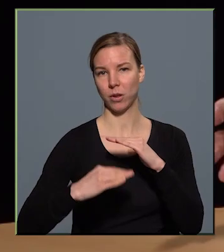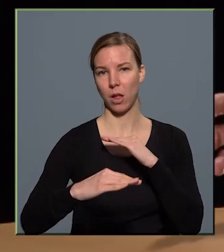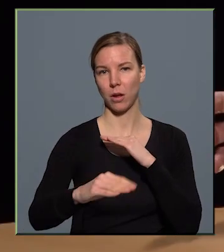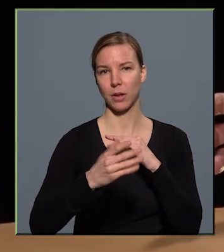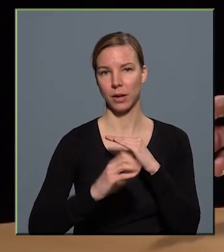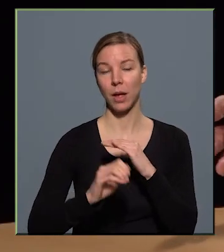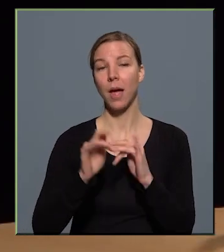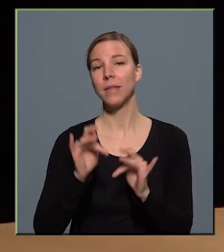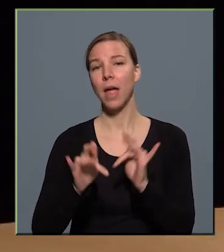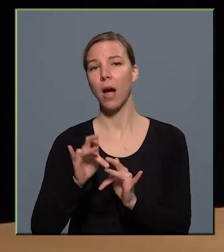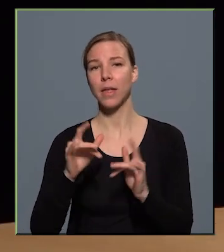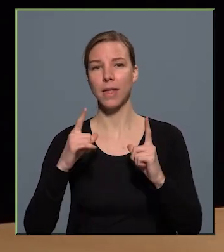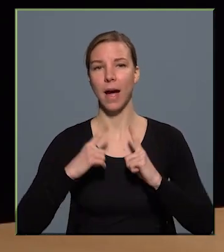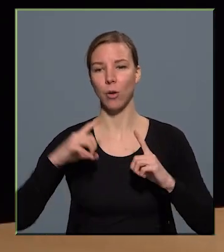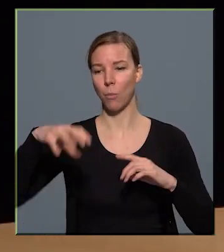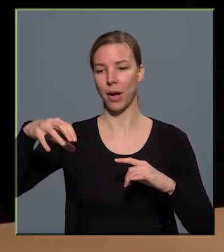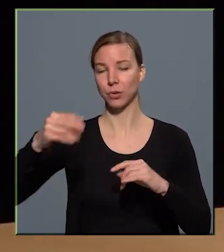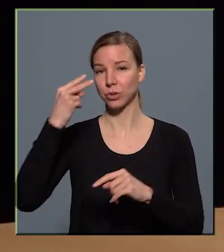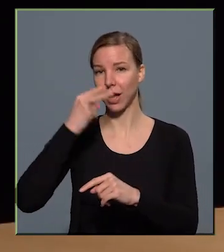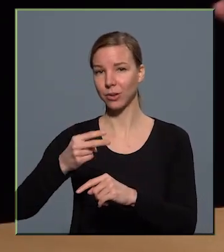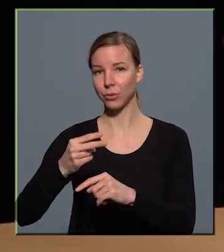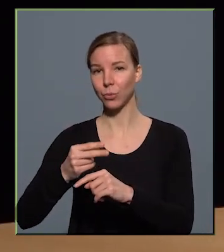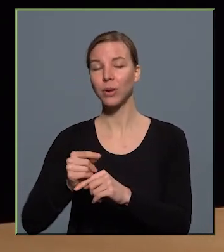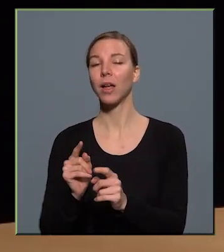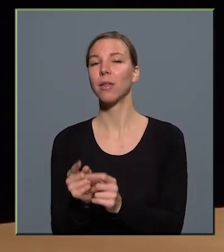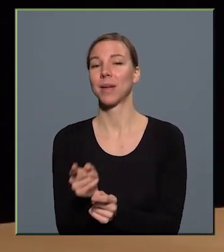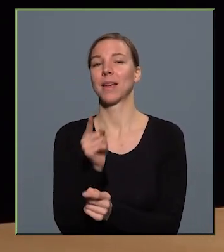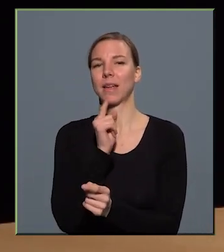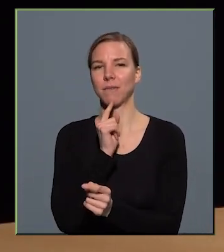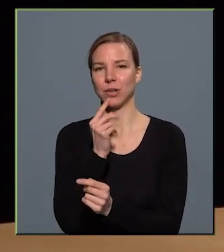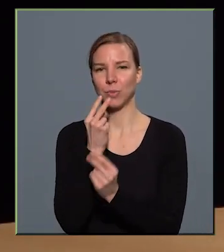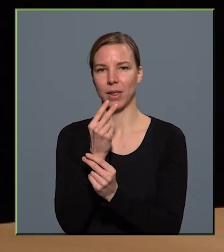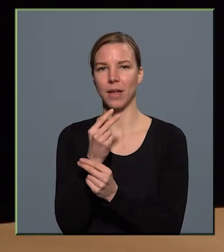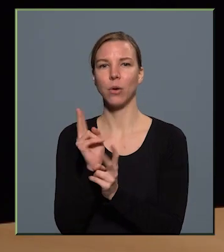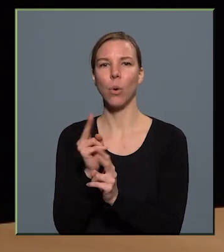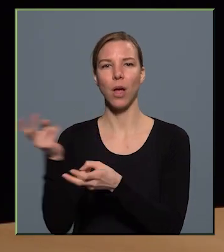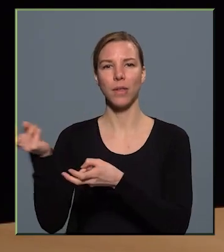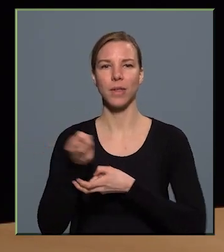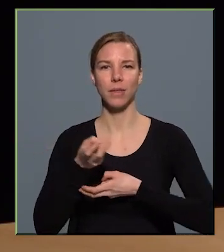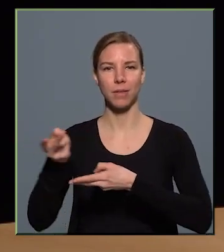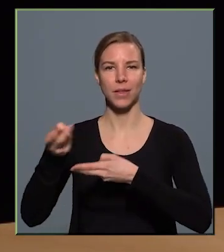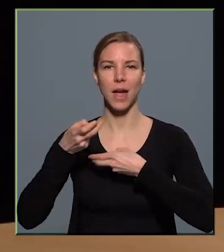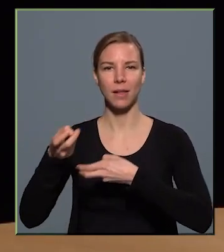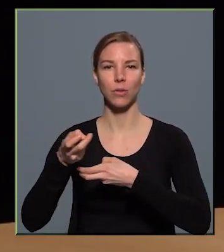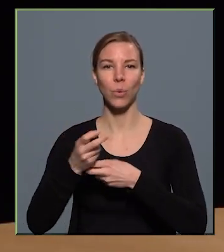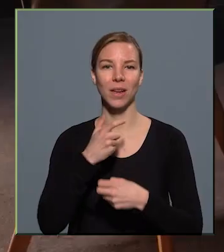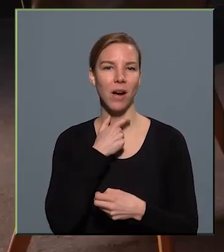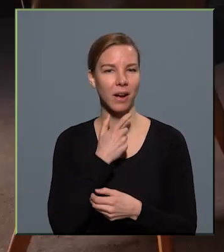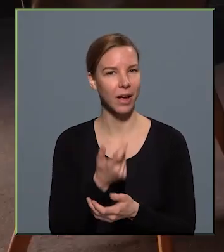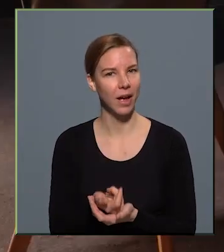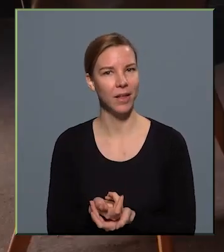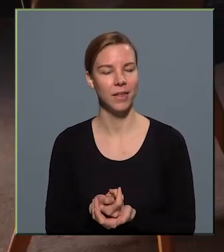egy-egy állomást, de arról meg végkevésbé látjuk, hogy hát hogy kerül ide a gáz a lakásomba vagy a cégemhez.